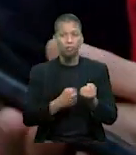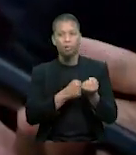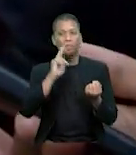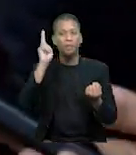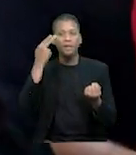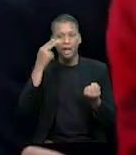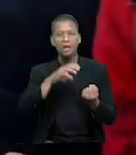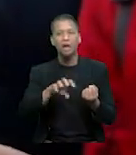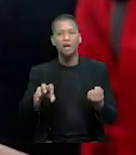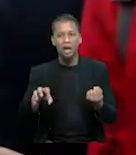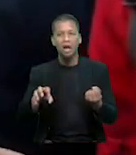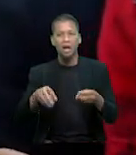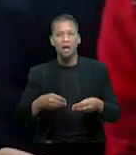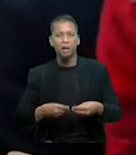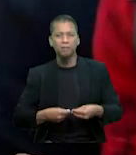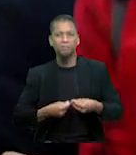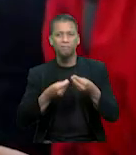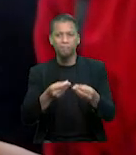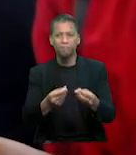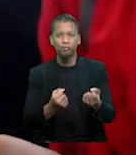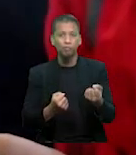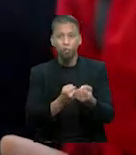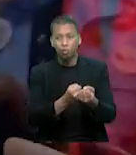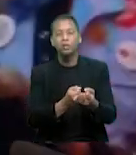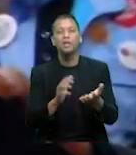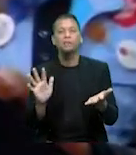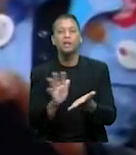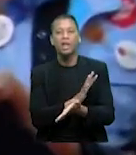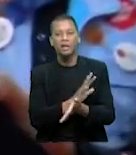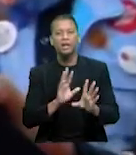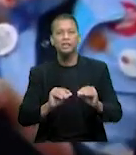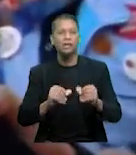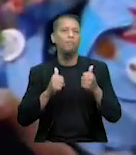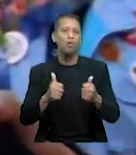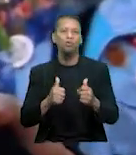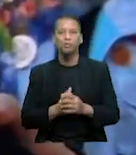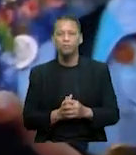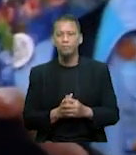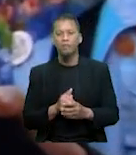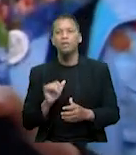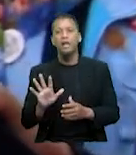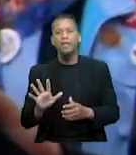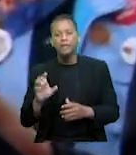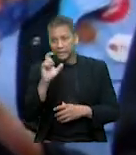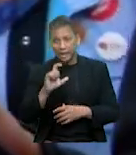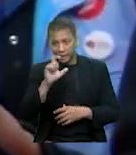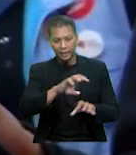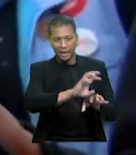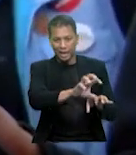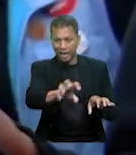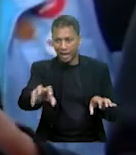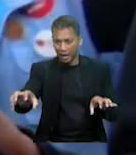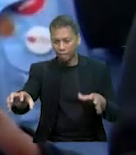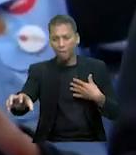juga memberi ini kepada mereka, ruang kepada mereka untuk bisa bekerja. Iya, kita lagi mencari lagi daerah-daerah lain yang kira-kira